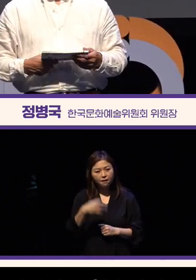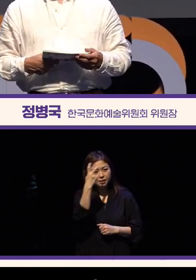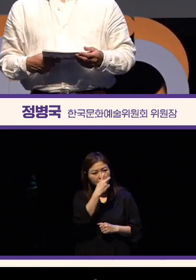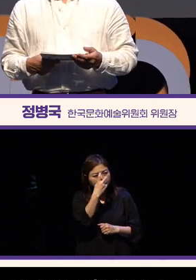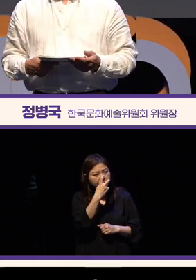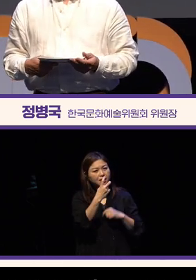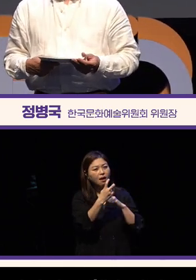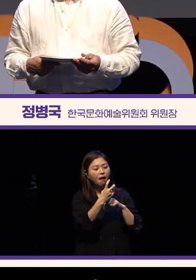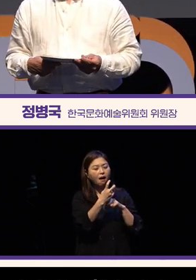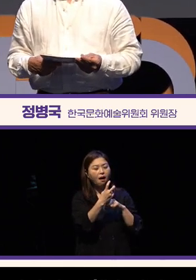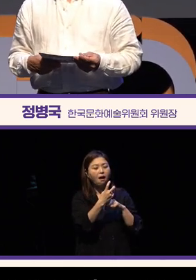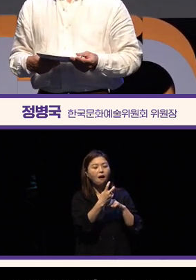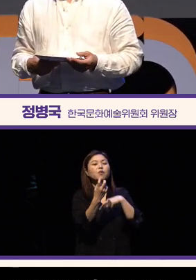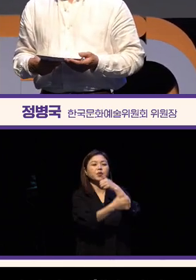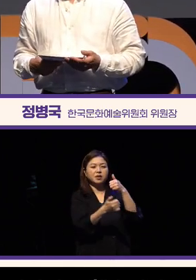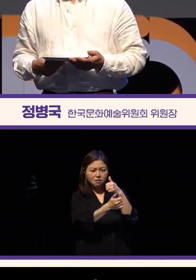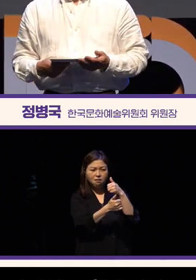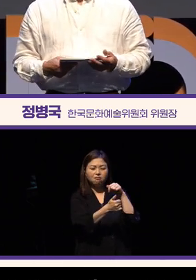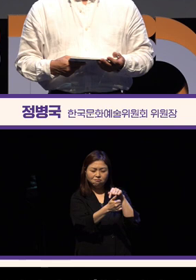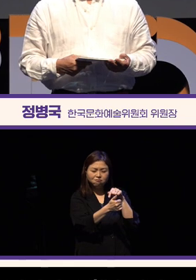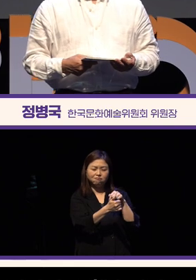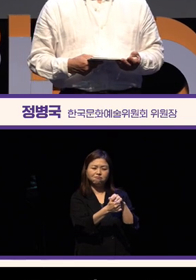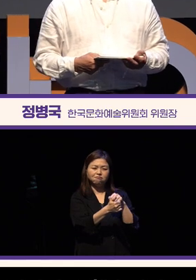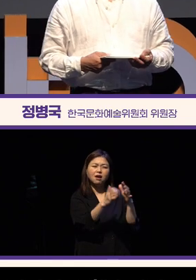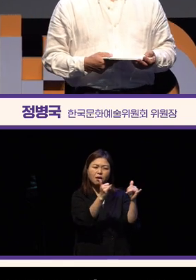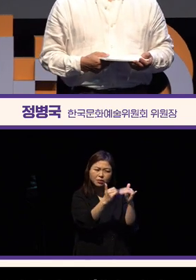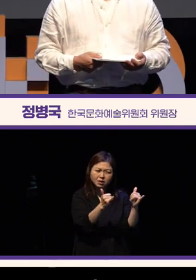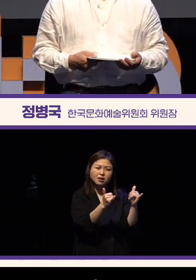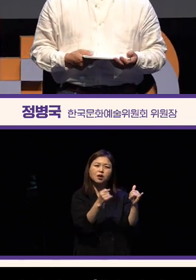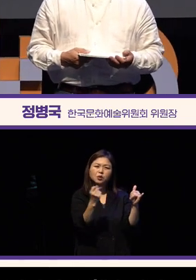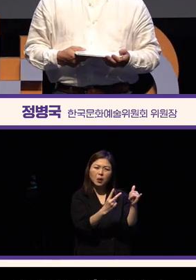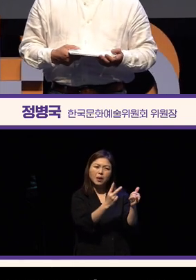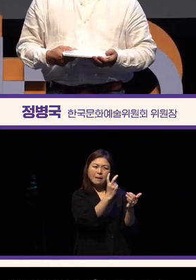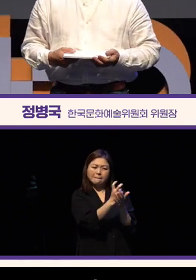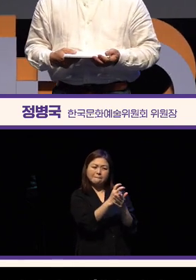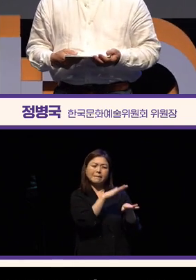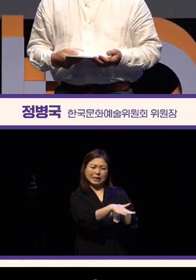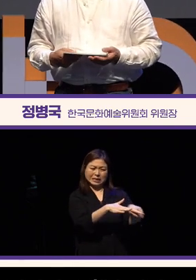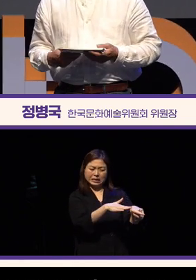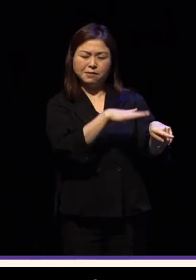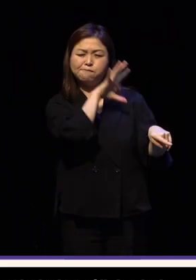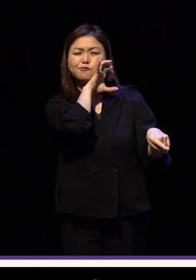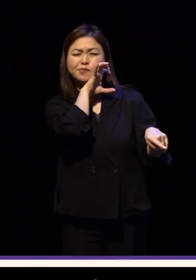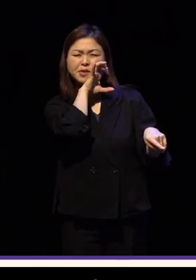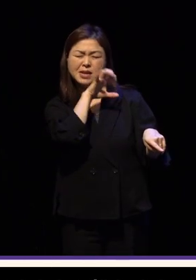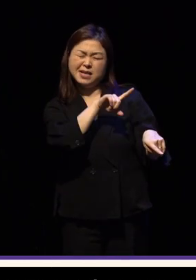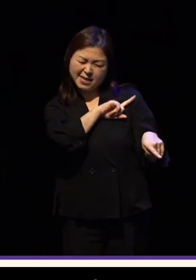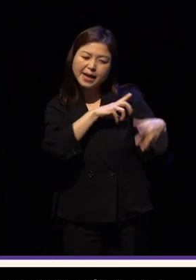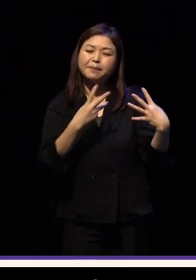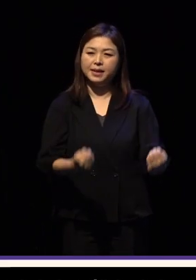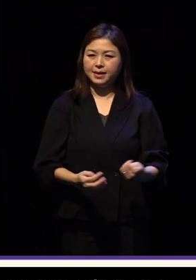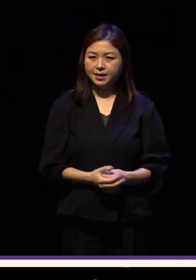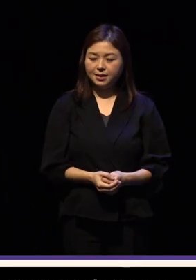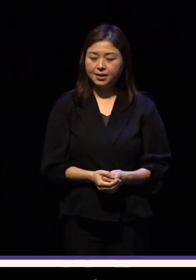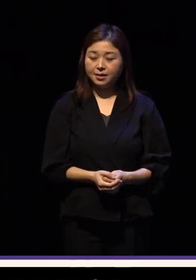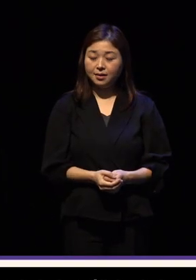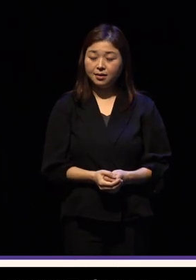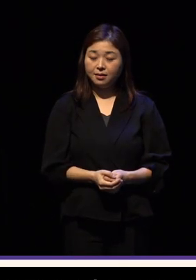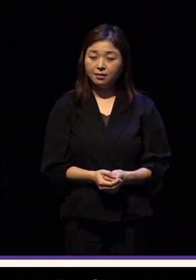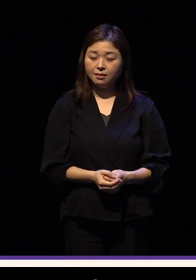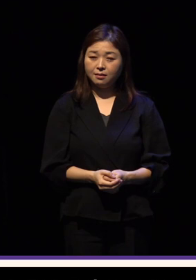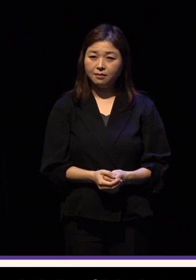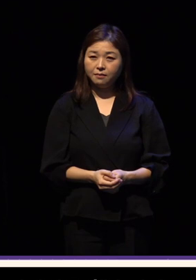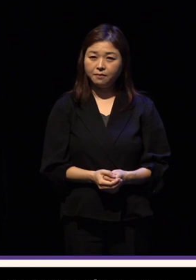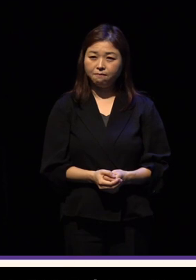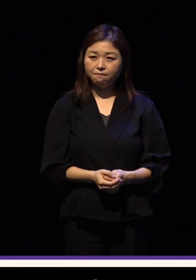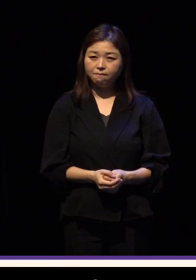심의위원들에 대한 불평, 심의 제도에 대한 불평들이 가장 많이 있었습니다. 그래서 이 부분을